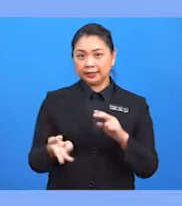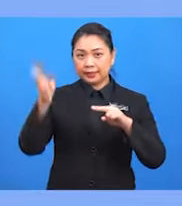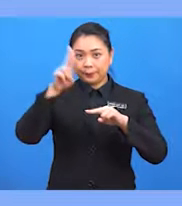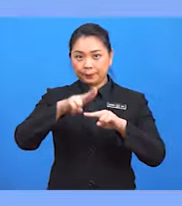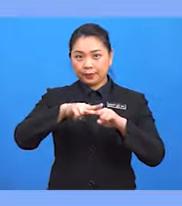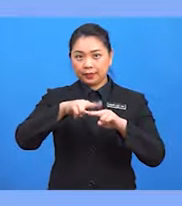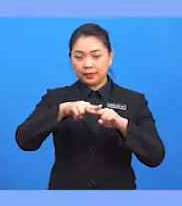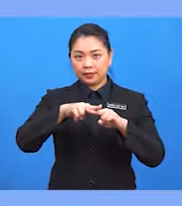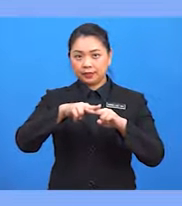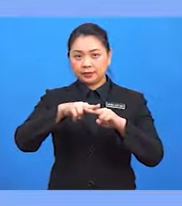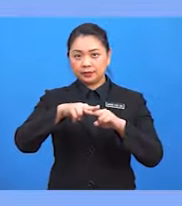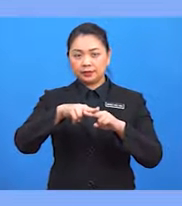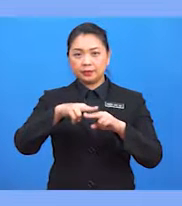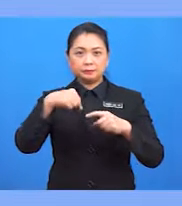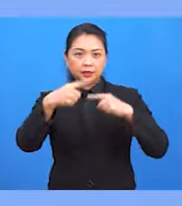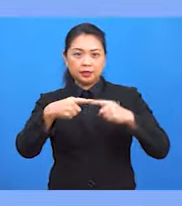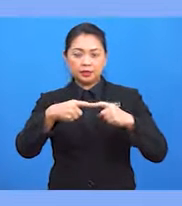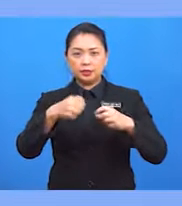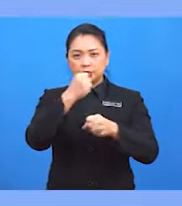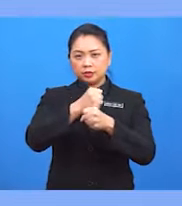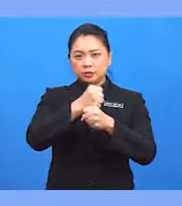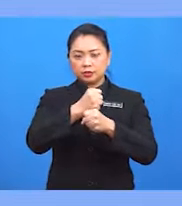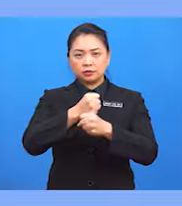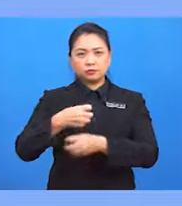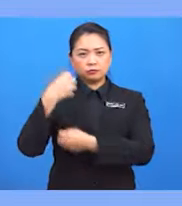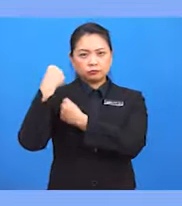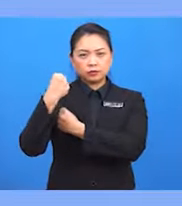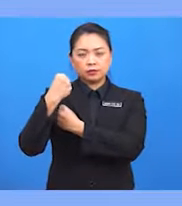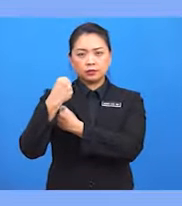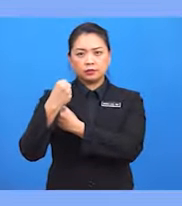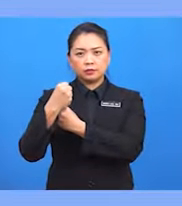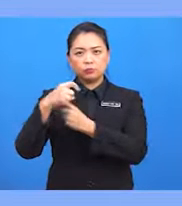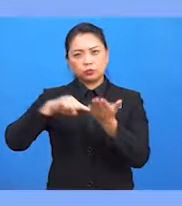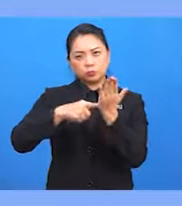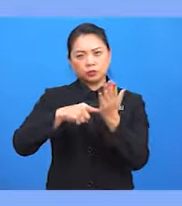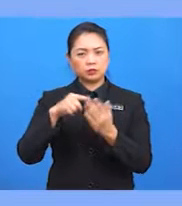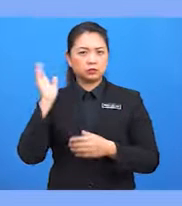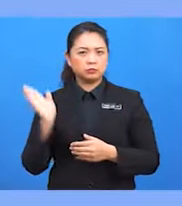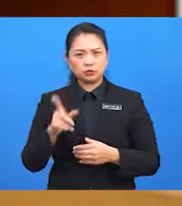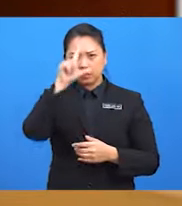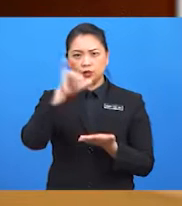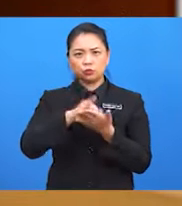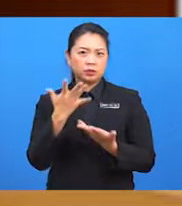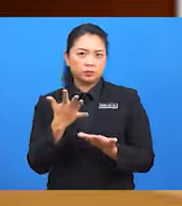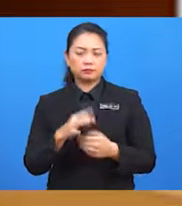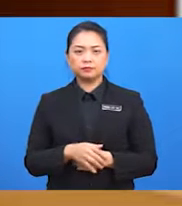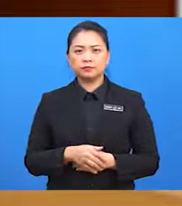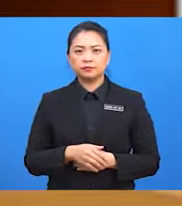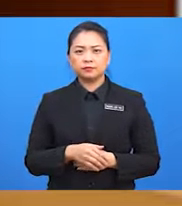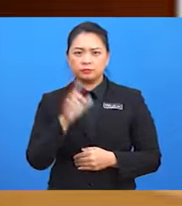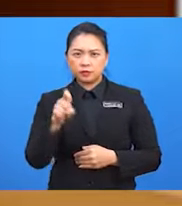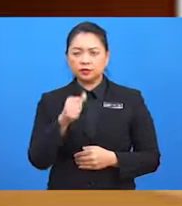sedang berkhidmat dalam ketenteraan. Pada asalnya, imej Goebbels tiada dalam gambar tersebut. Pasti anda